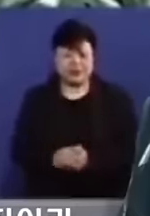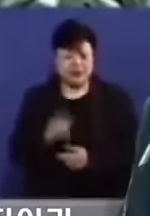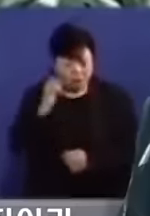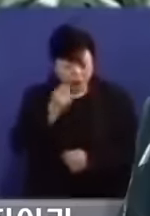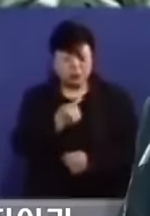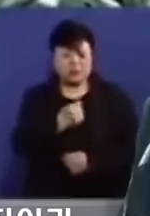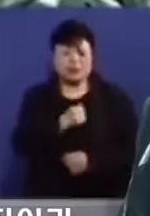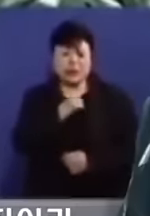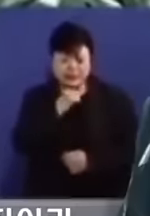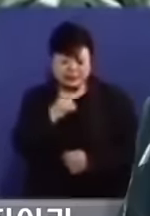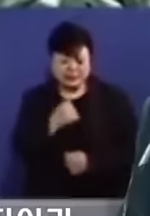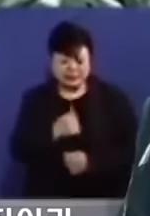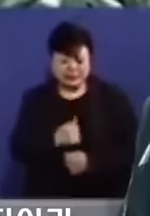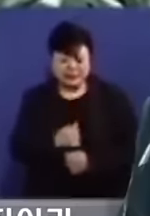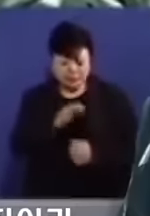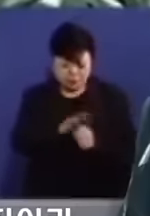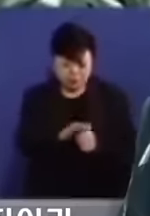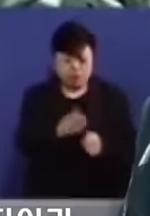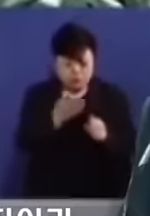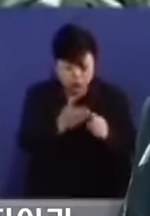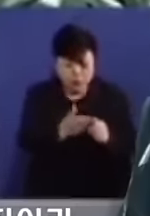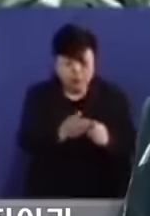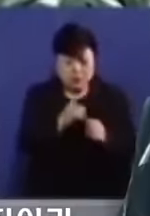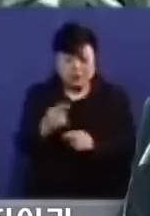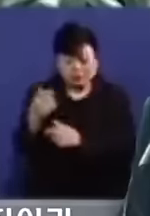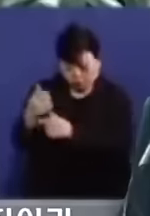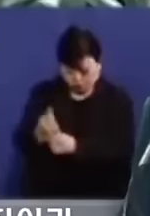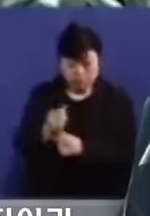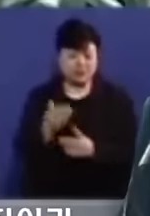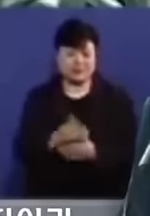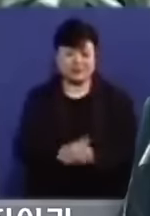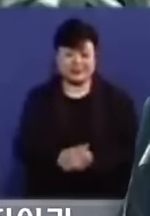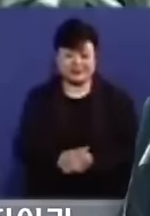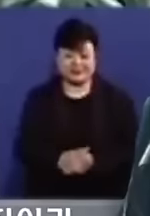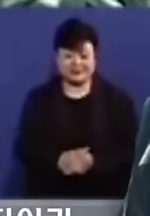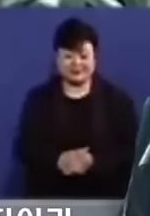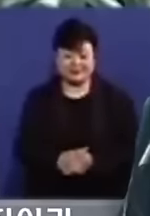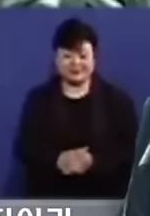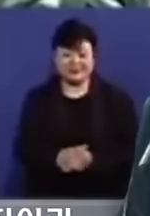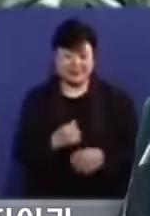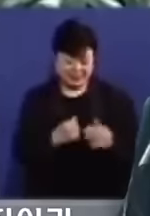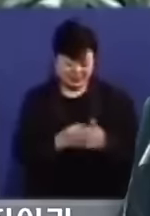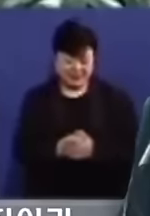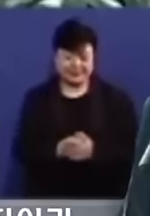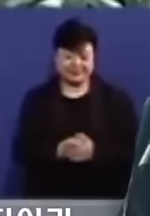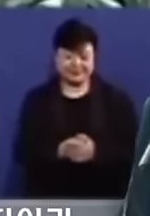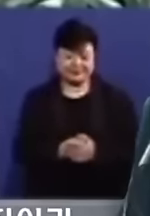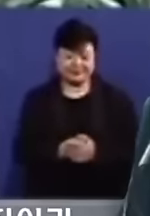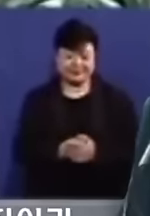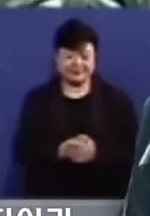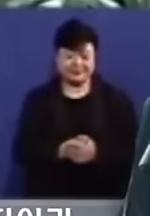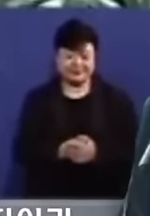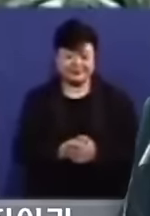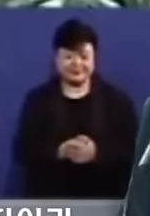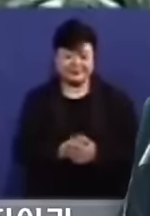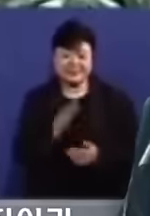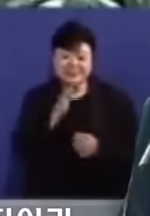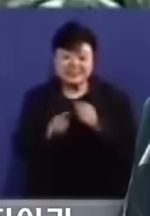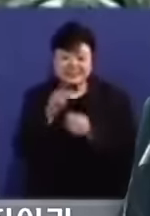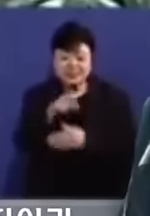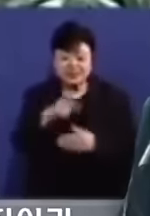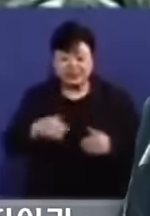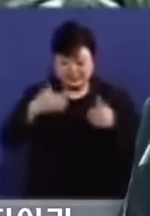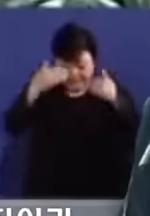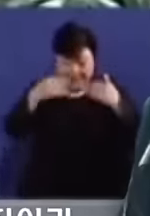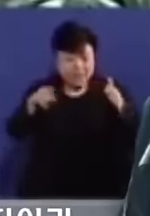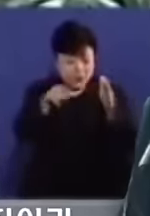어려운 당한 사람을 도와주기 위해서 그 말씀을 전할 수 있는 것입니다. 그러므로 진리 속에